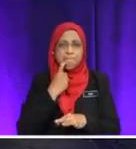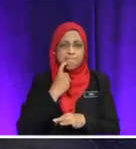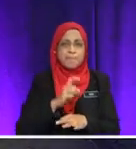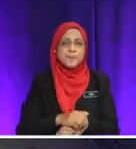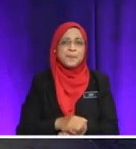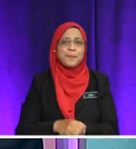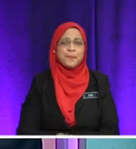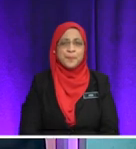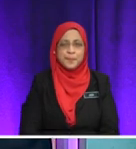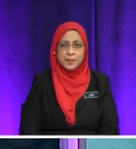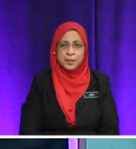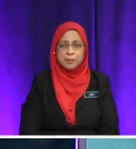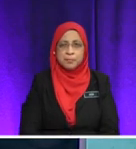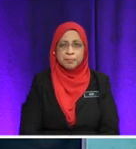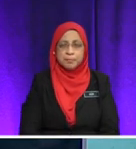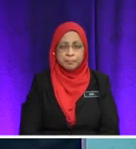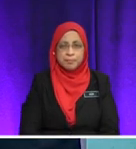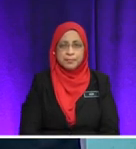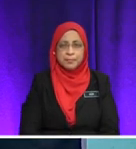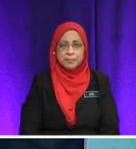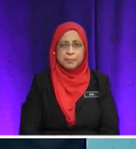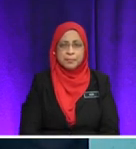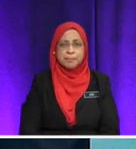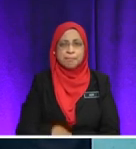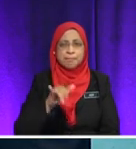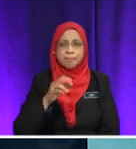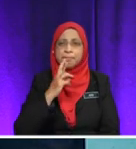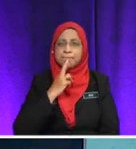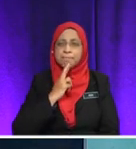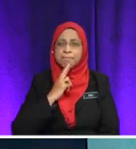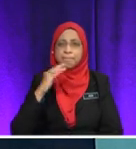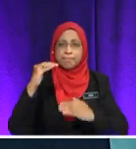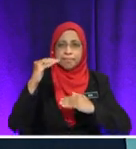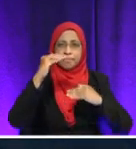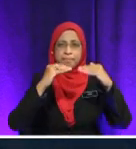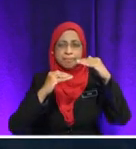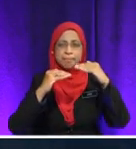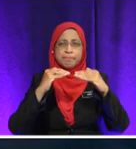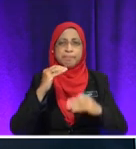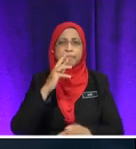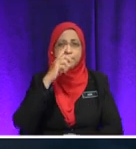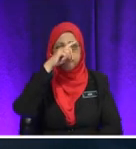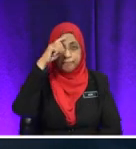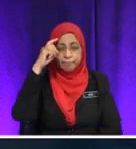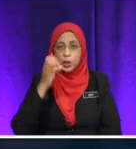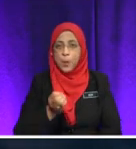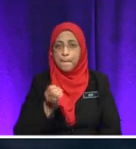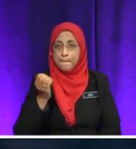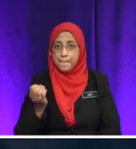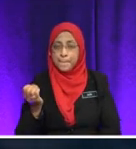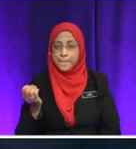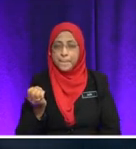dan objek warna merah hati adalah objek jadi